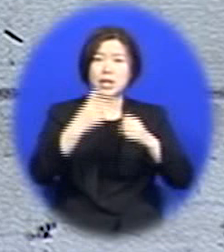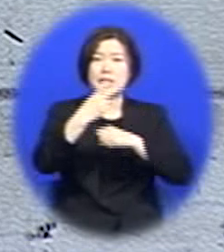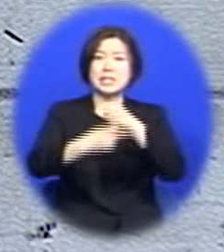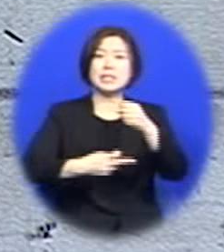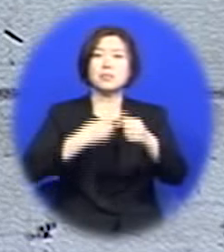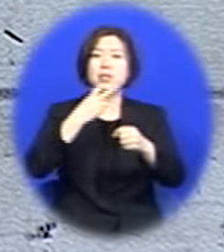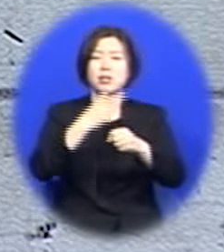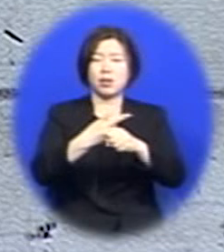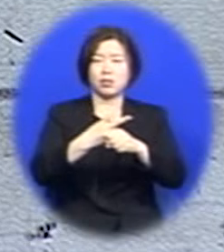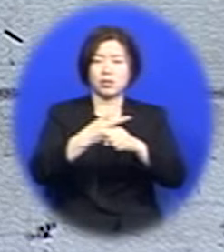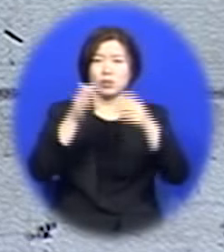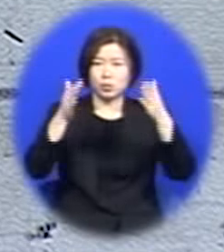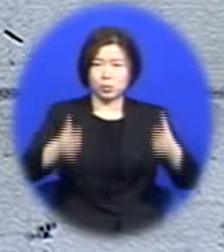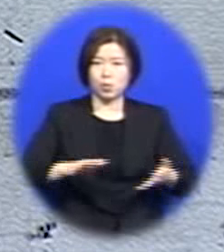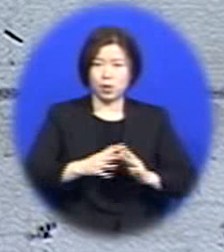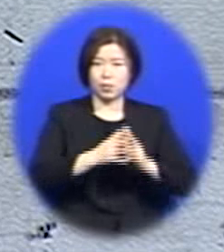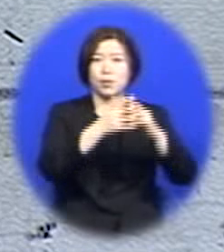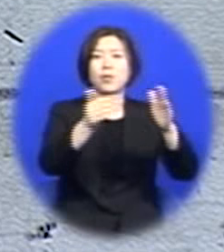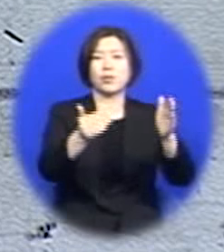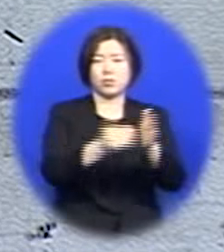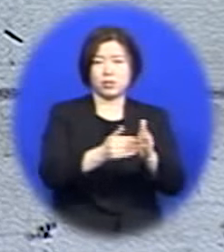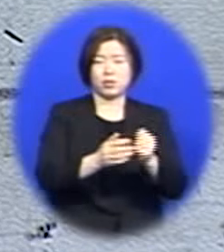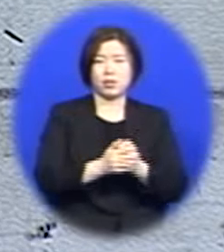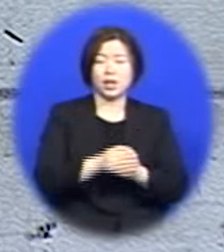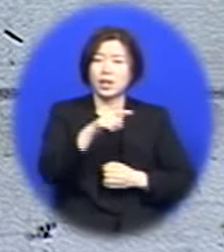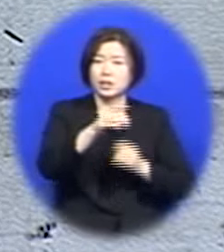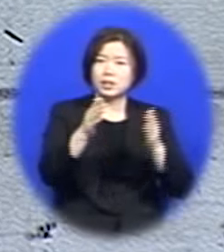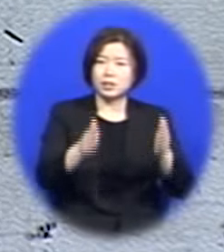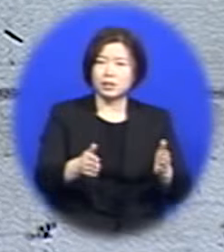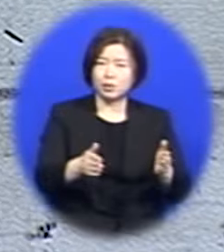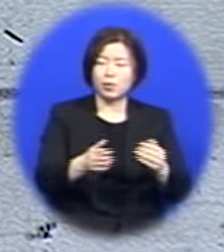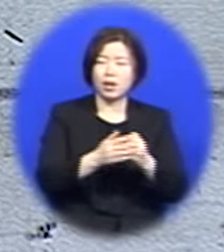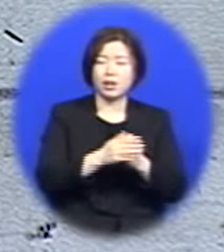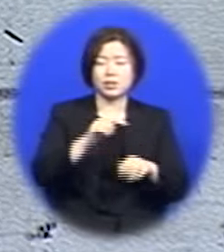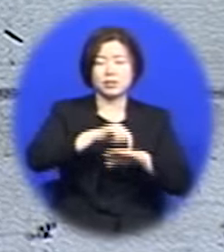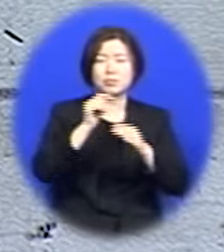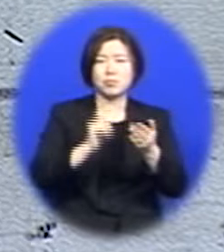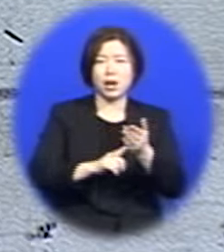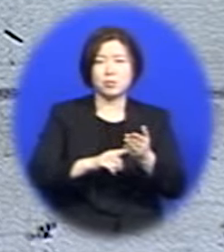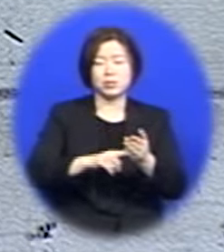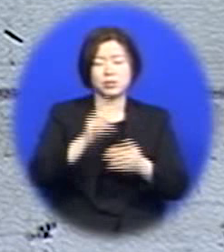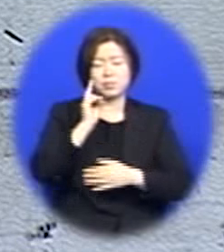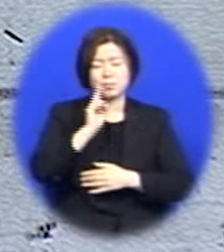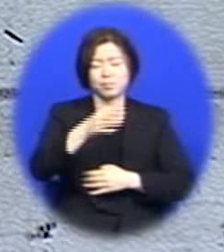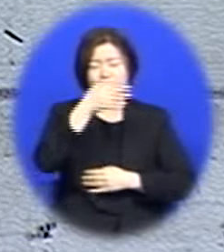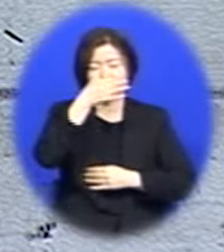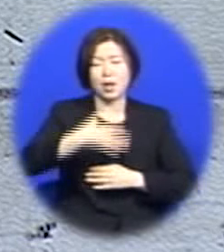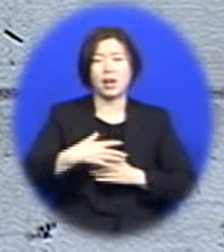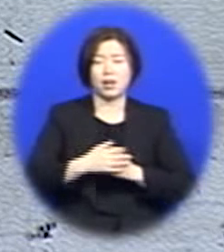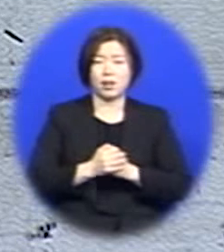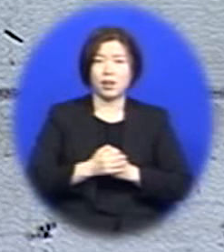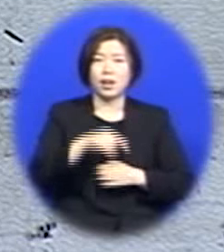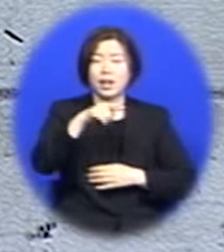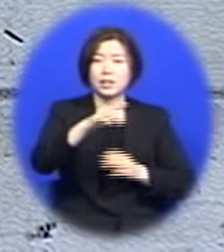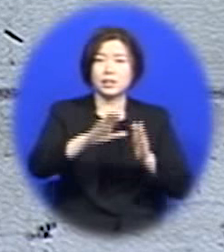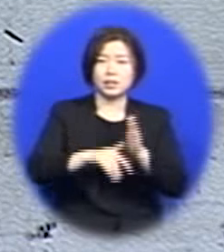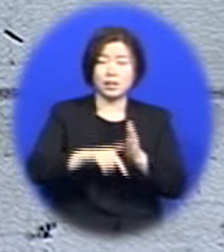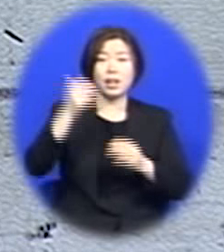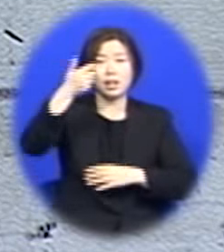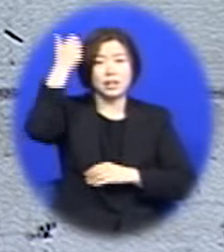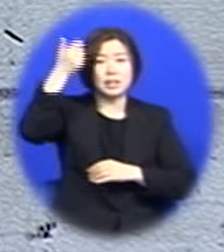거예요. 그때의 그 심정은 정말 처절했어요. 그런데 그때의